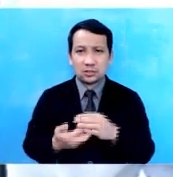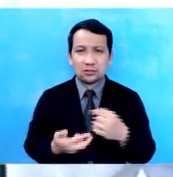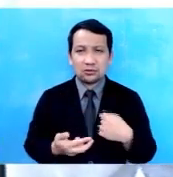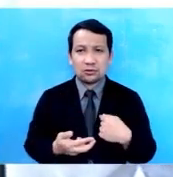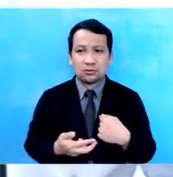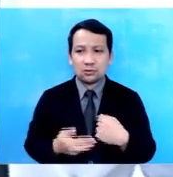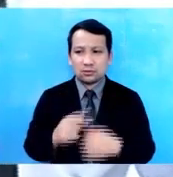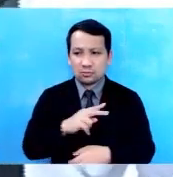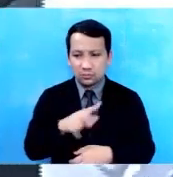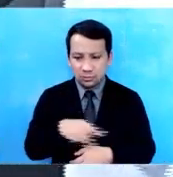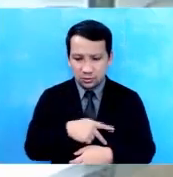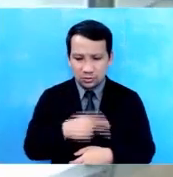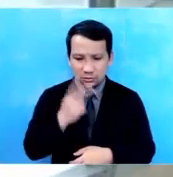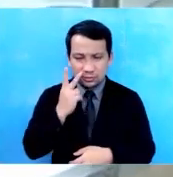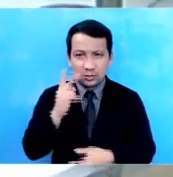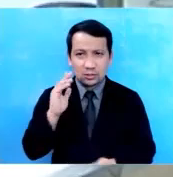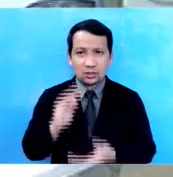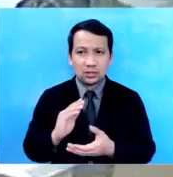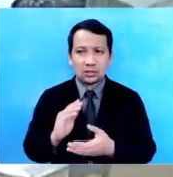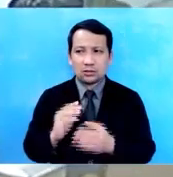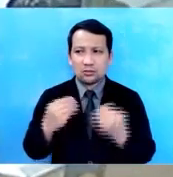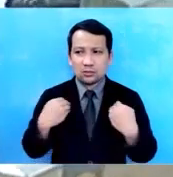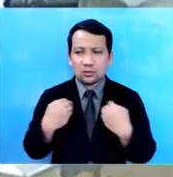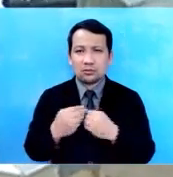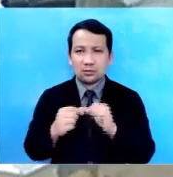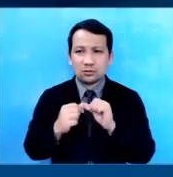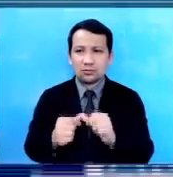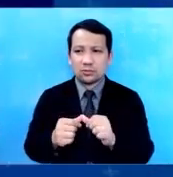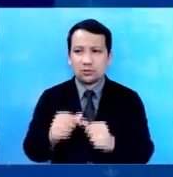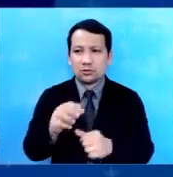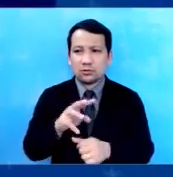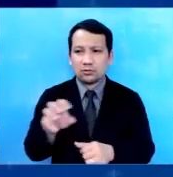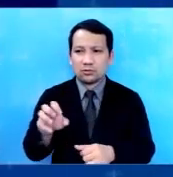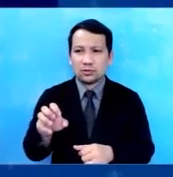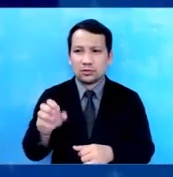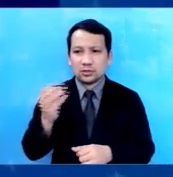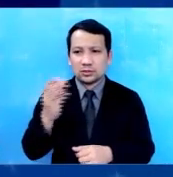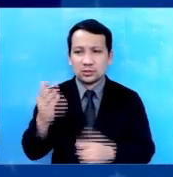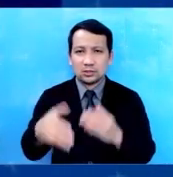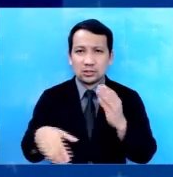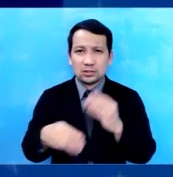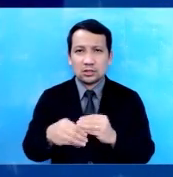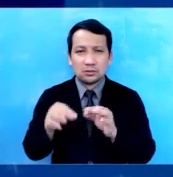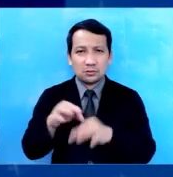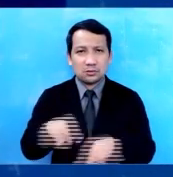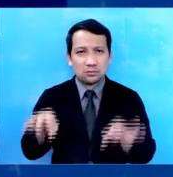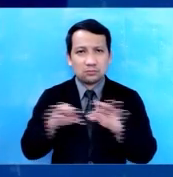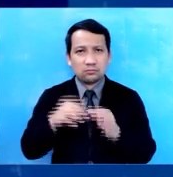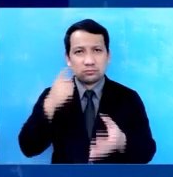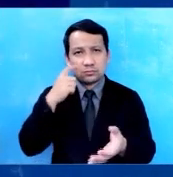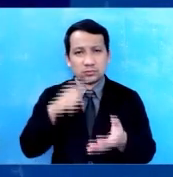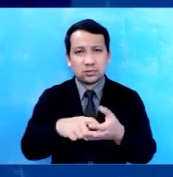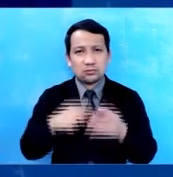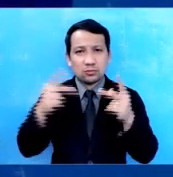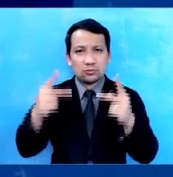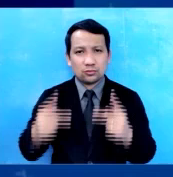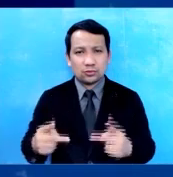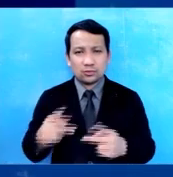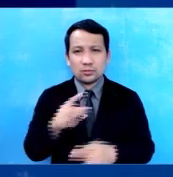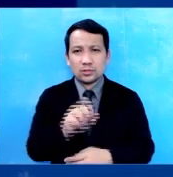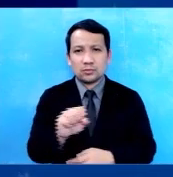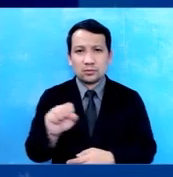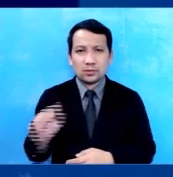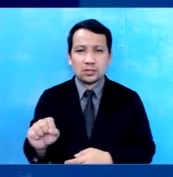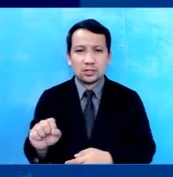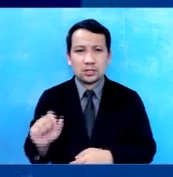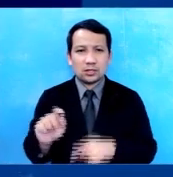ang paghuhulog ng mga miyembro sa ilalim ng WISP Plus. Kailangan lang magpa-register sa website ng SSS. Pero